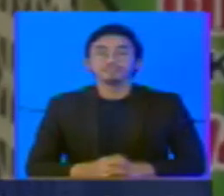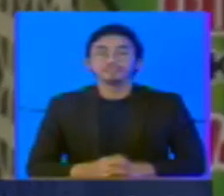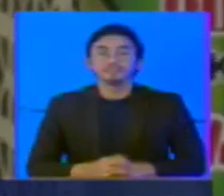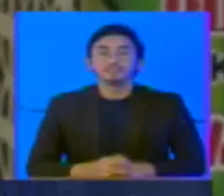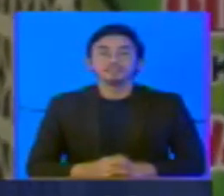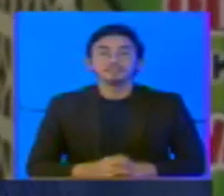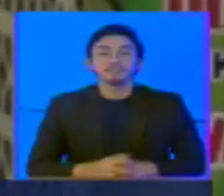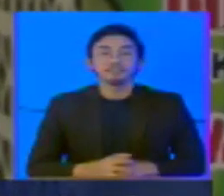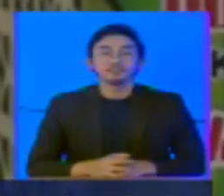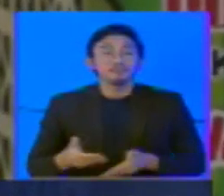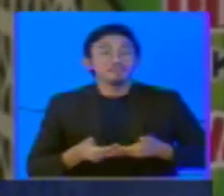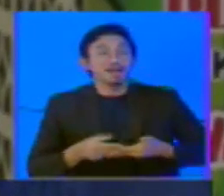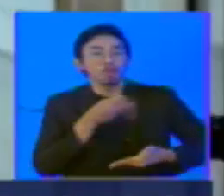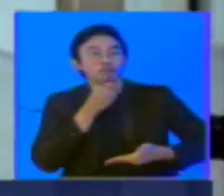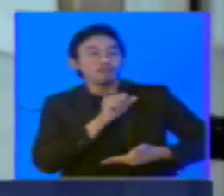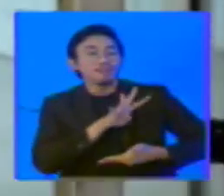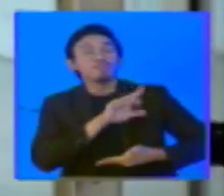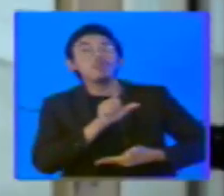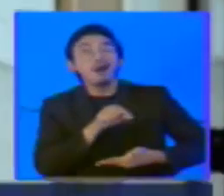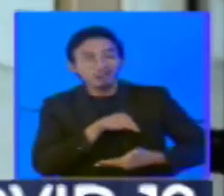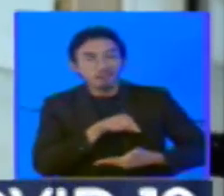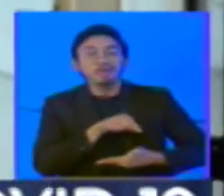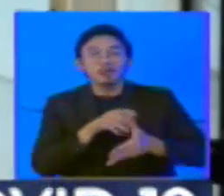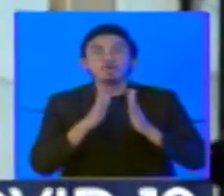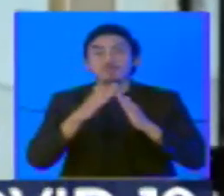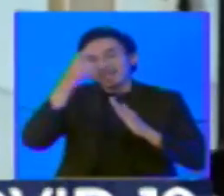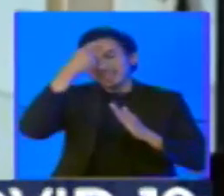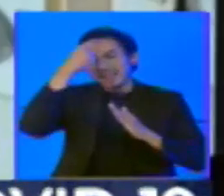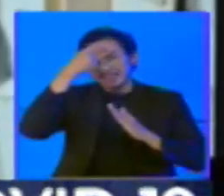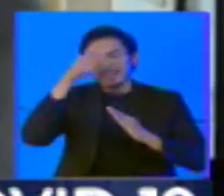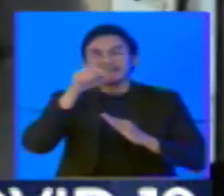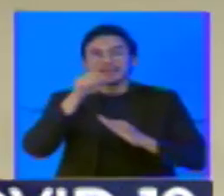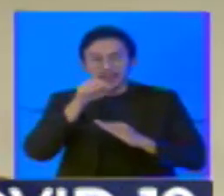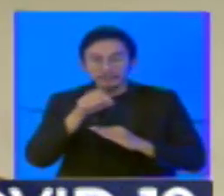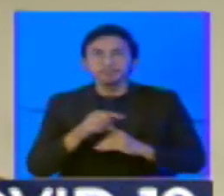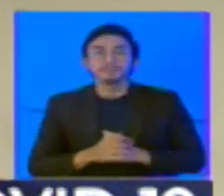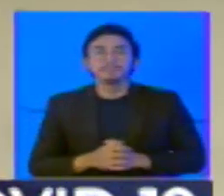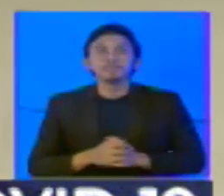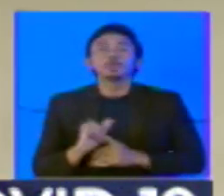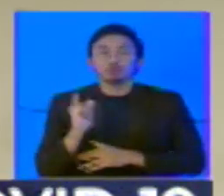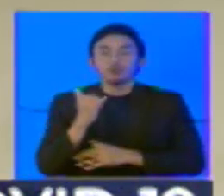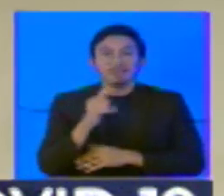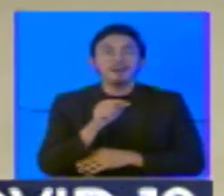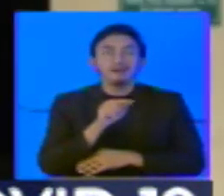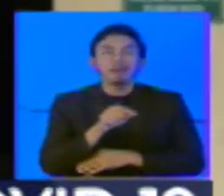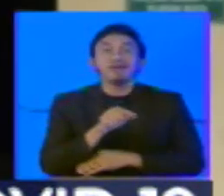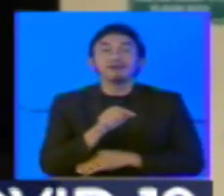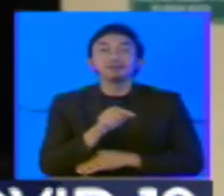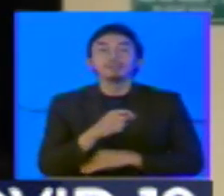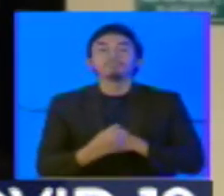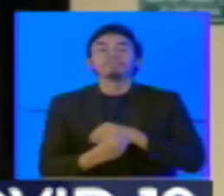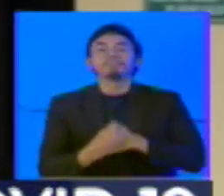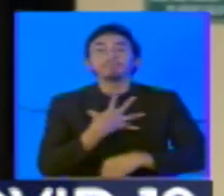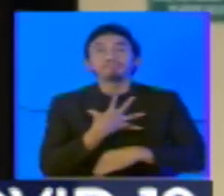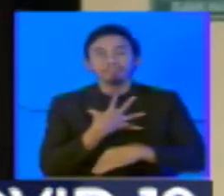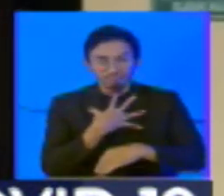Bayi berusia 4 bulan yang dirawat di Rumah Sakit Daerah Wates, Kabupaten Kulon Progo, Yogyakarta dinyatakan positif terjangkit